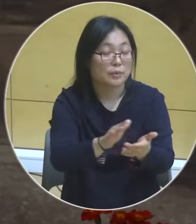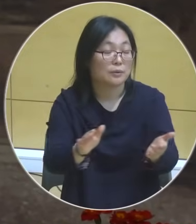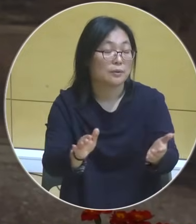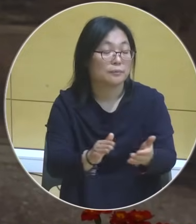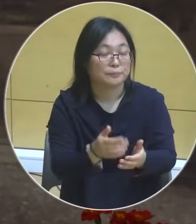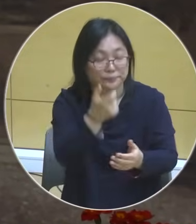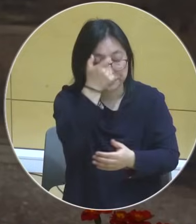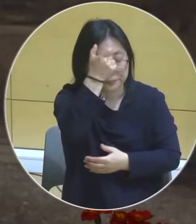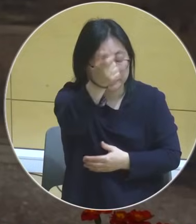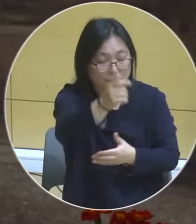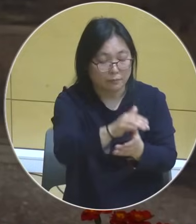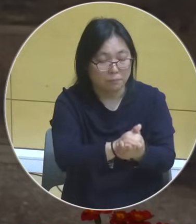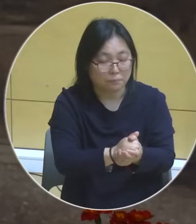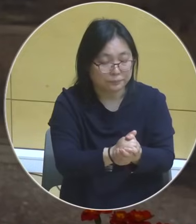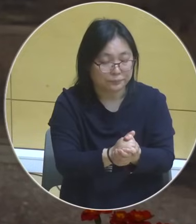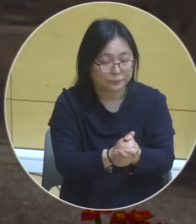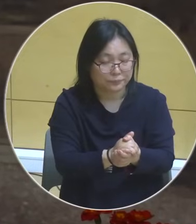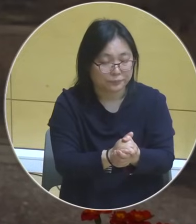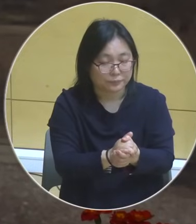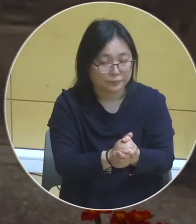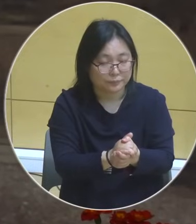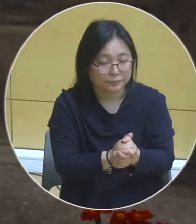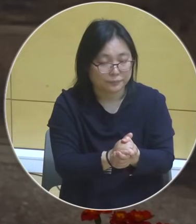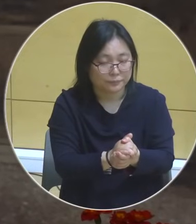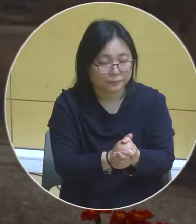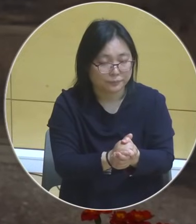아멘. 기도하겠습니다.